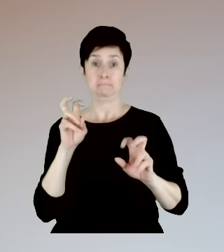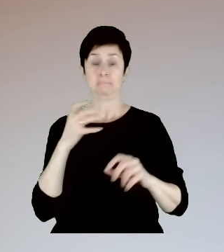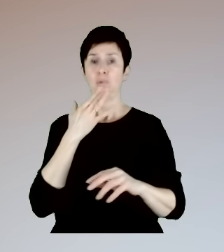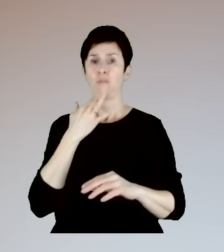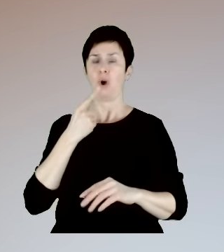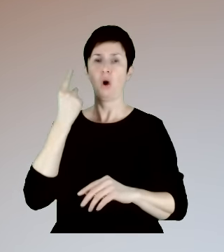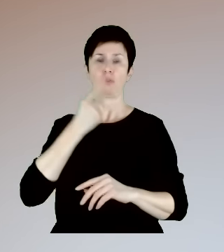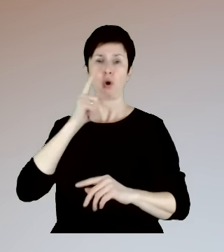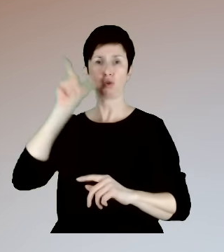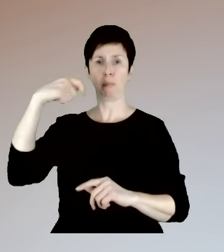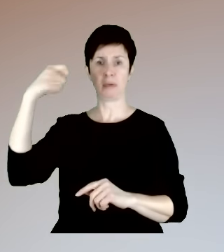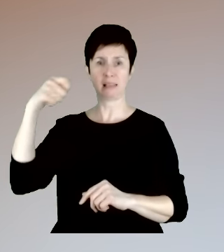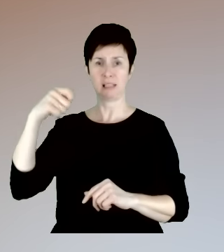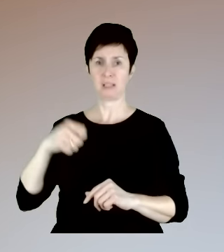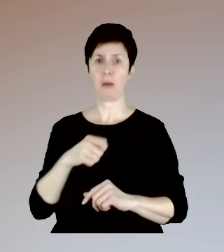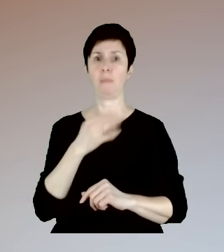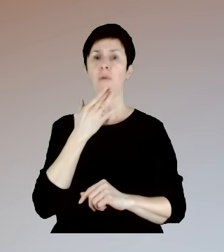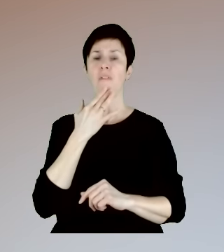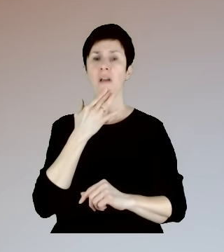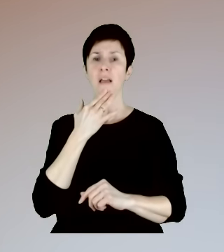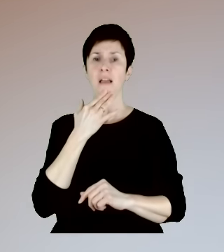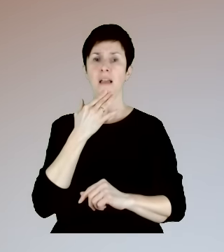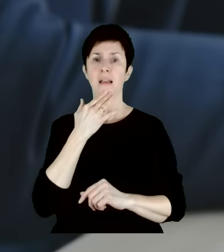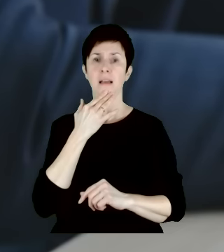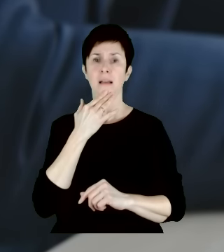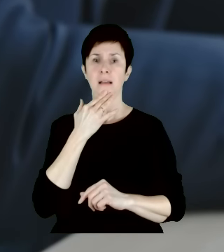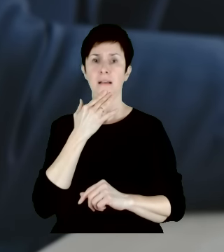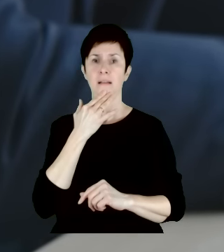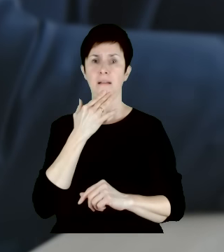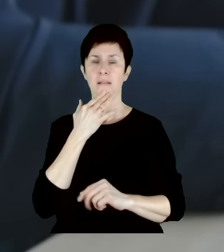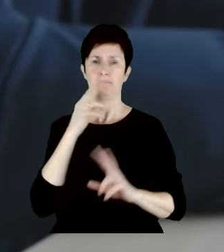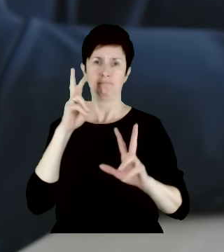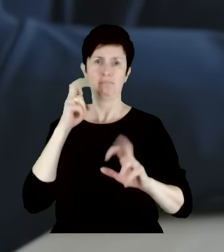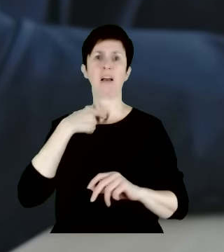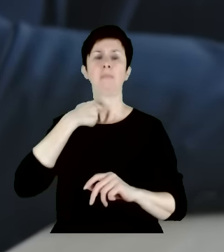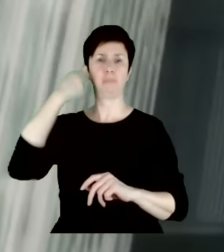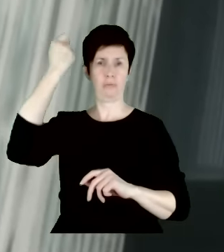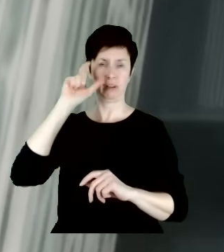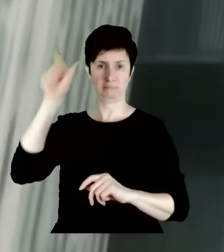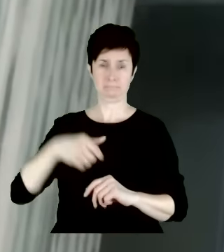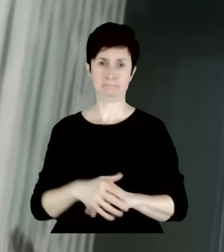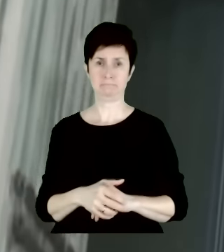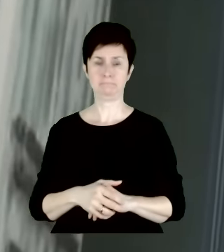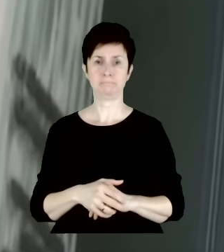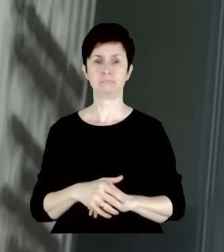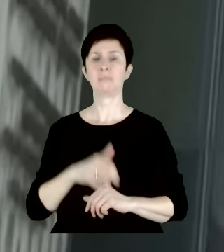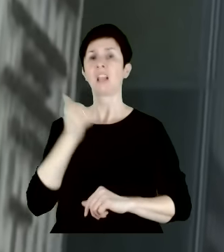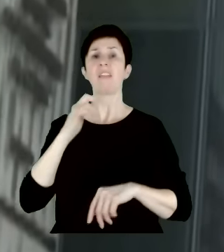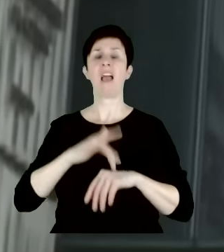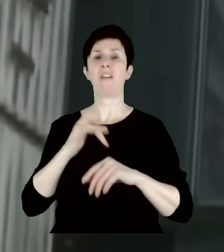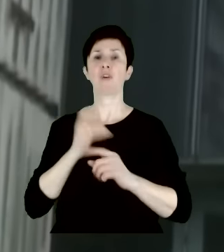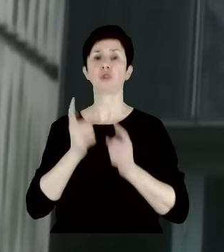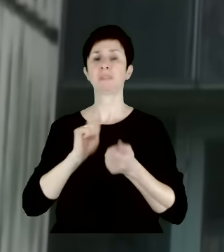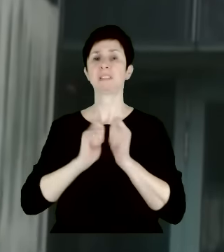groził mu powieszeniem na sznurze. Jak dodał były premier, jedynym efektem szybkich zmian w Trybunale Konstytucyjnym